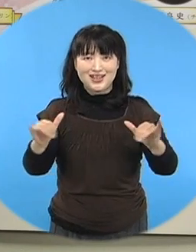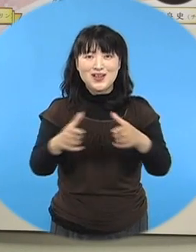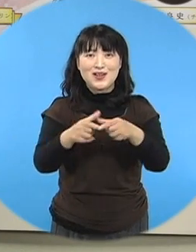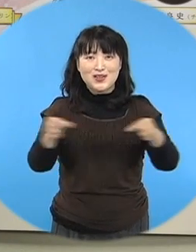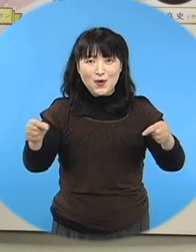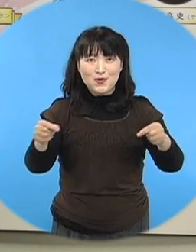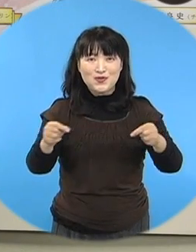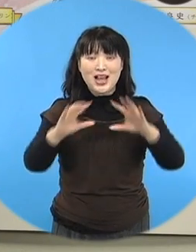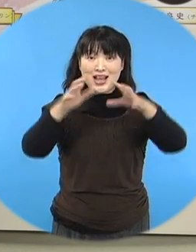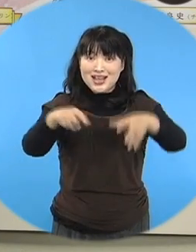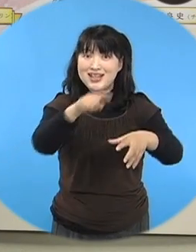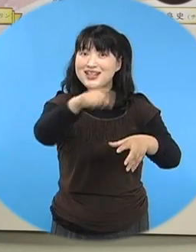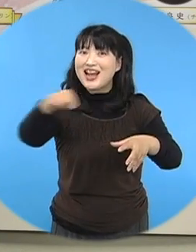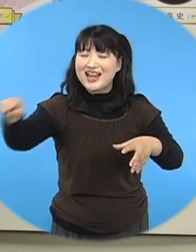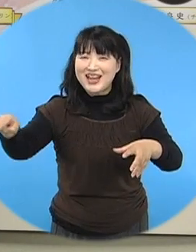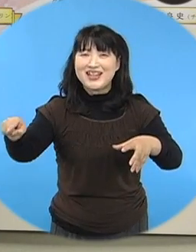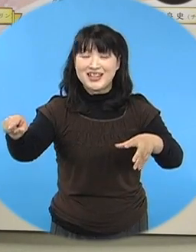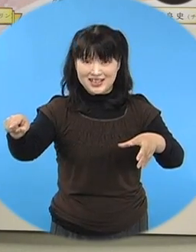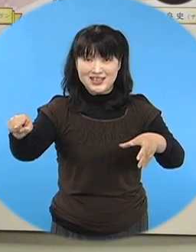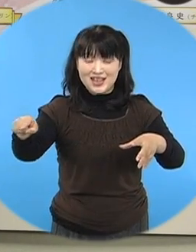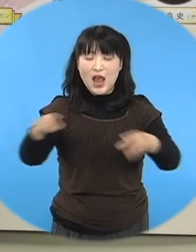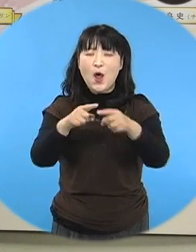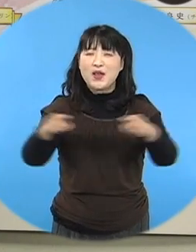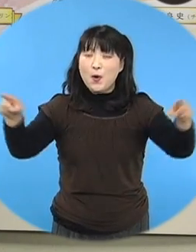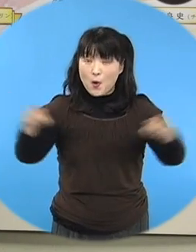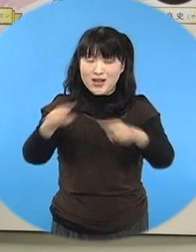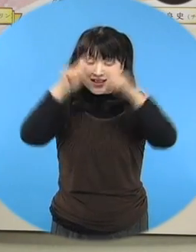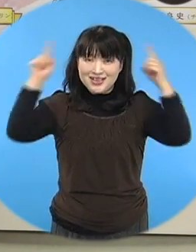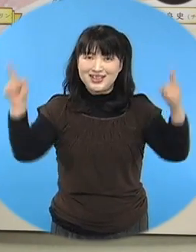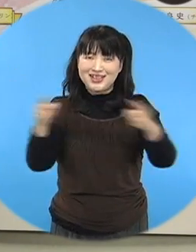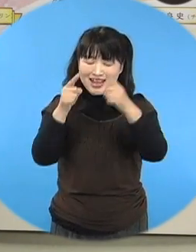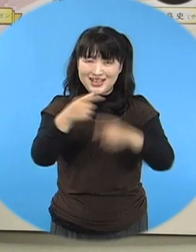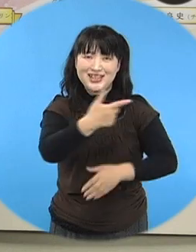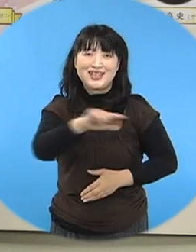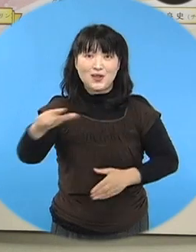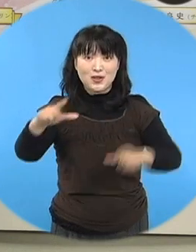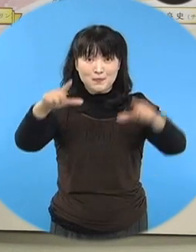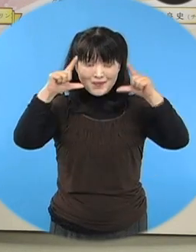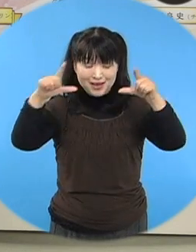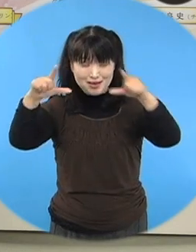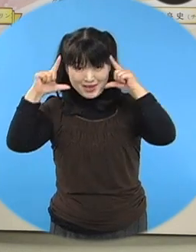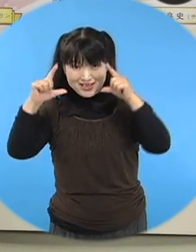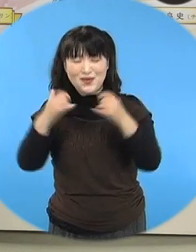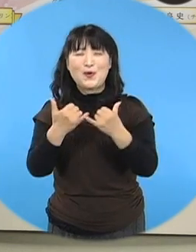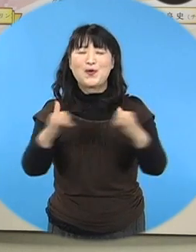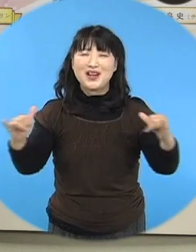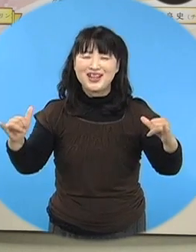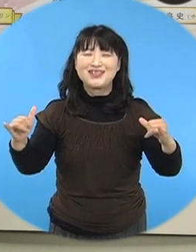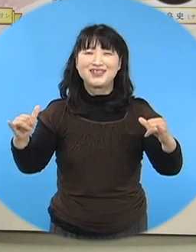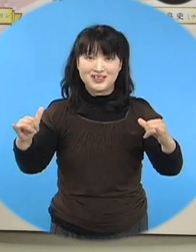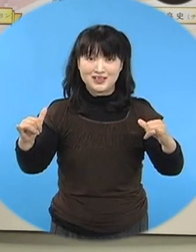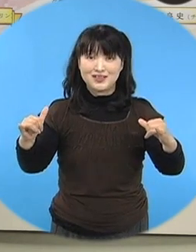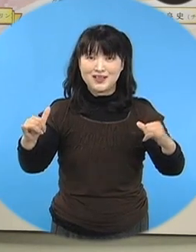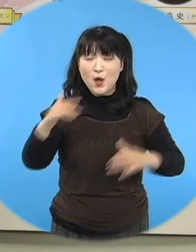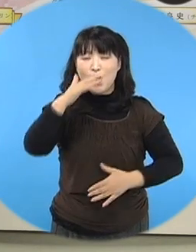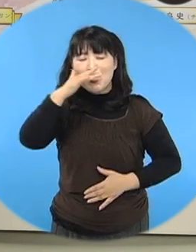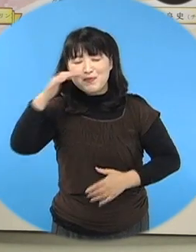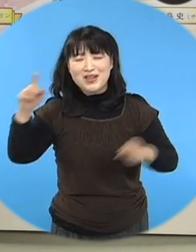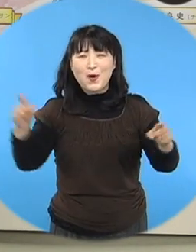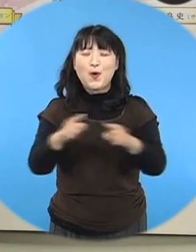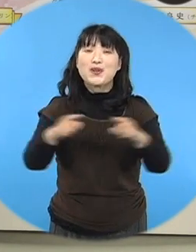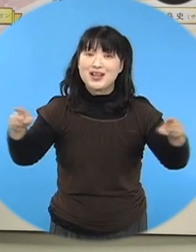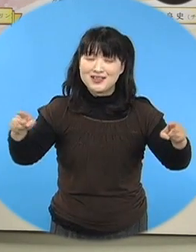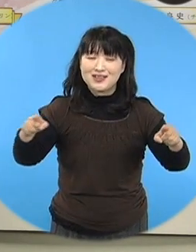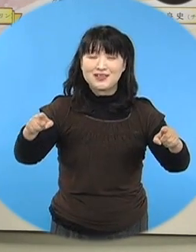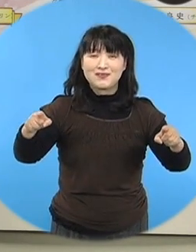本、海外で多くの音楽祭、演奏会に出演された方など多彩な音楽家が多数在